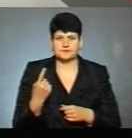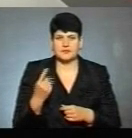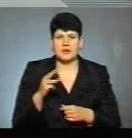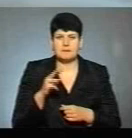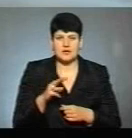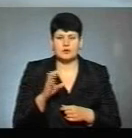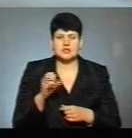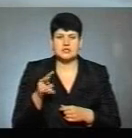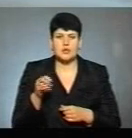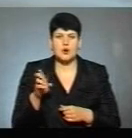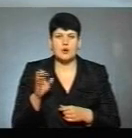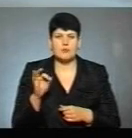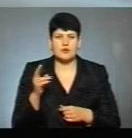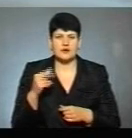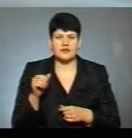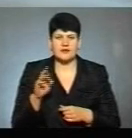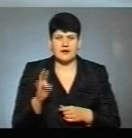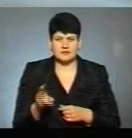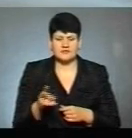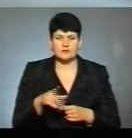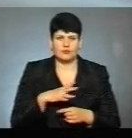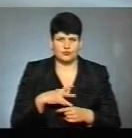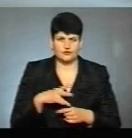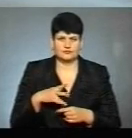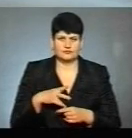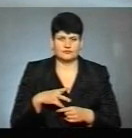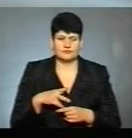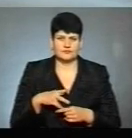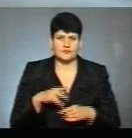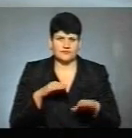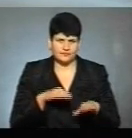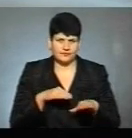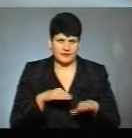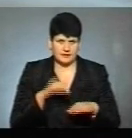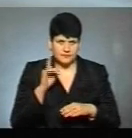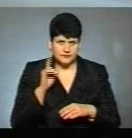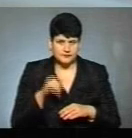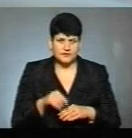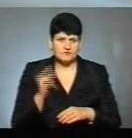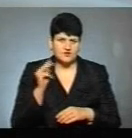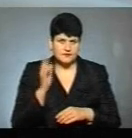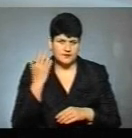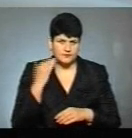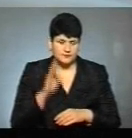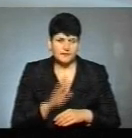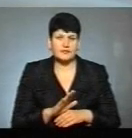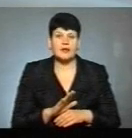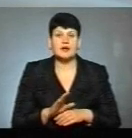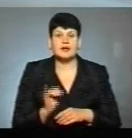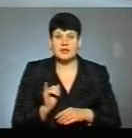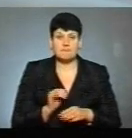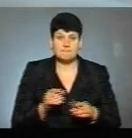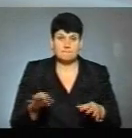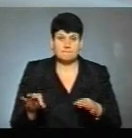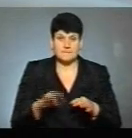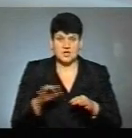Миколи Слободяна, він був кравець, вчився колись на шити. І